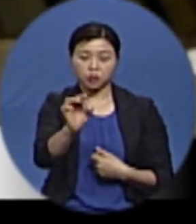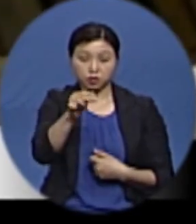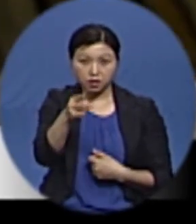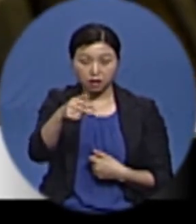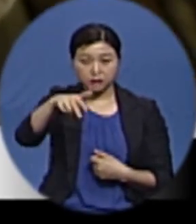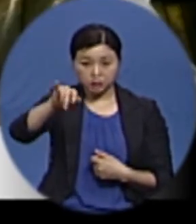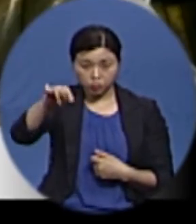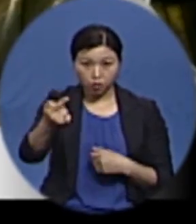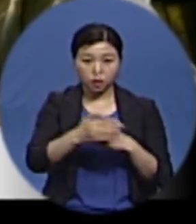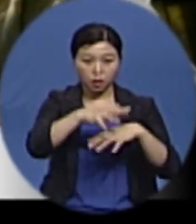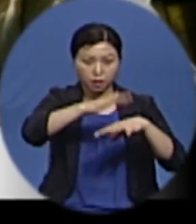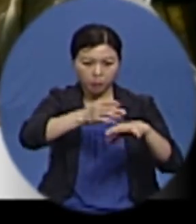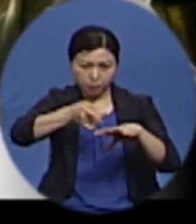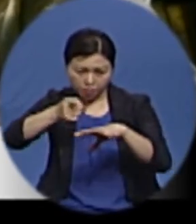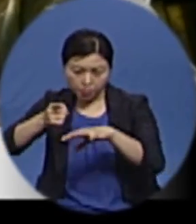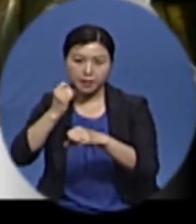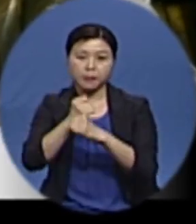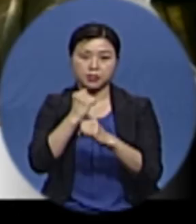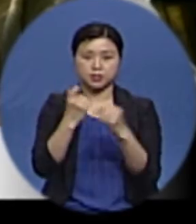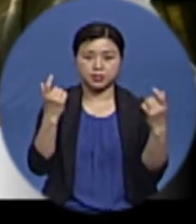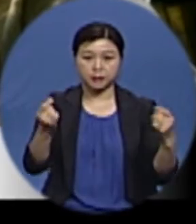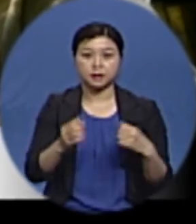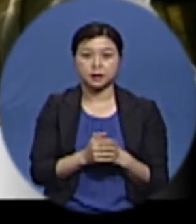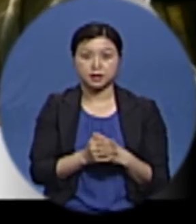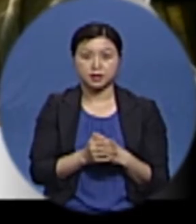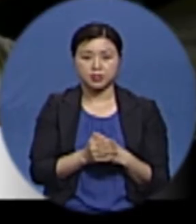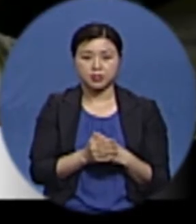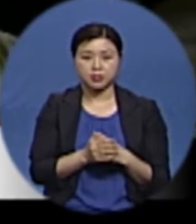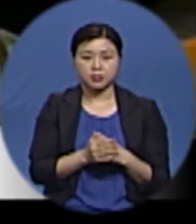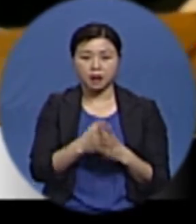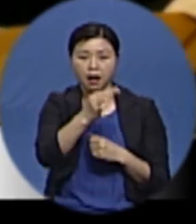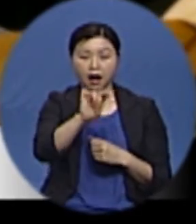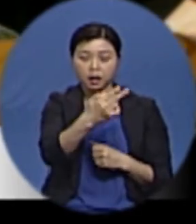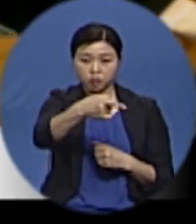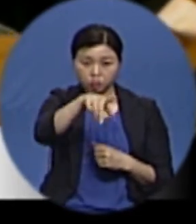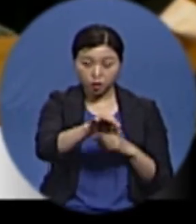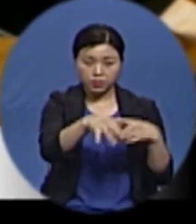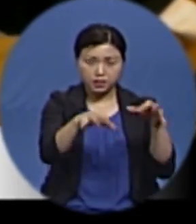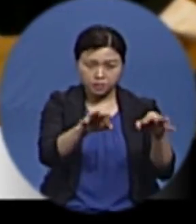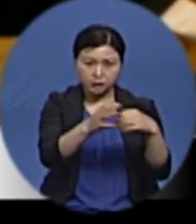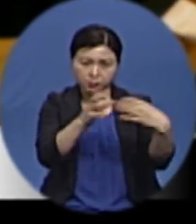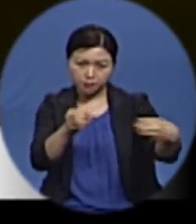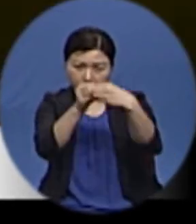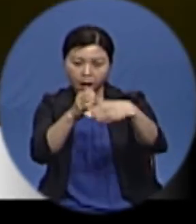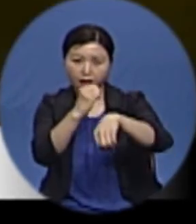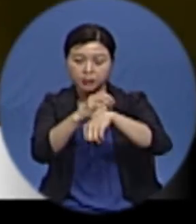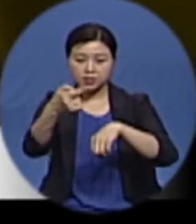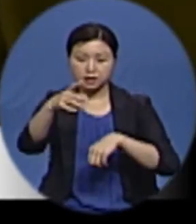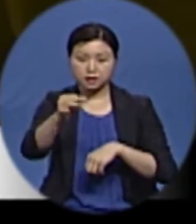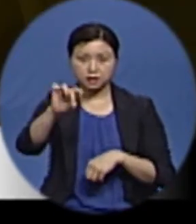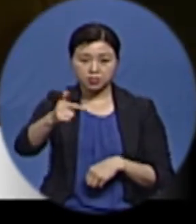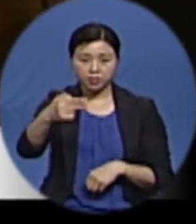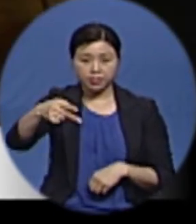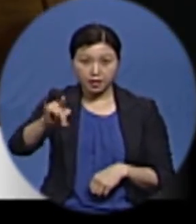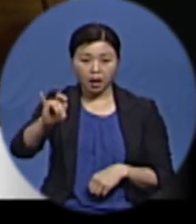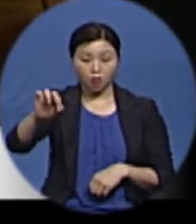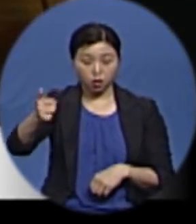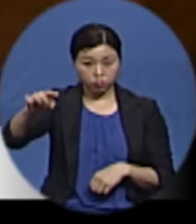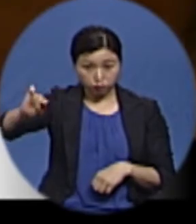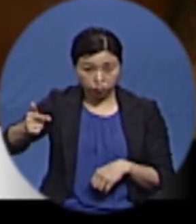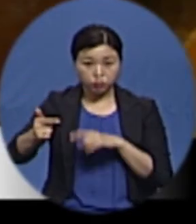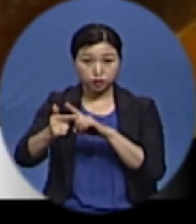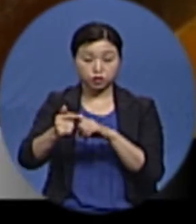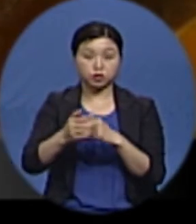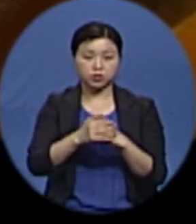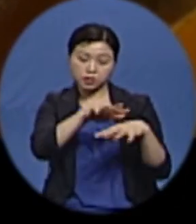목판 제작에 혼신을 다하지만 안동 김씨 문중과 대립각을 세우던 흥성대원군은 김정호의 대동여 지도를